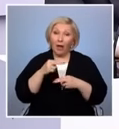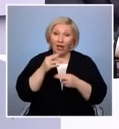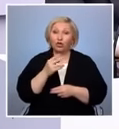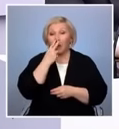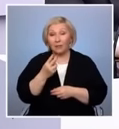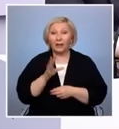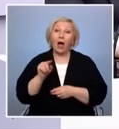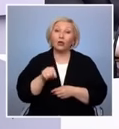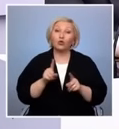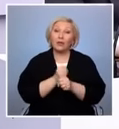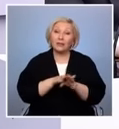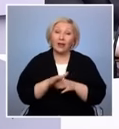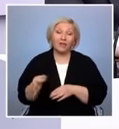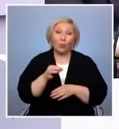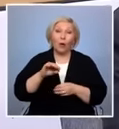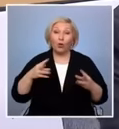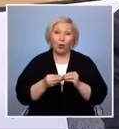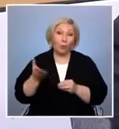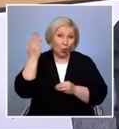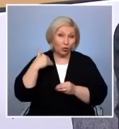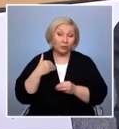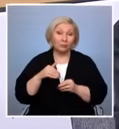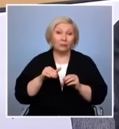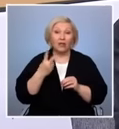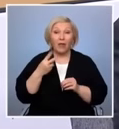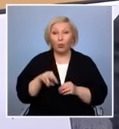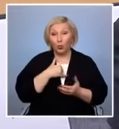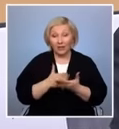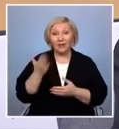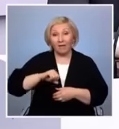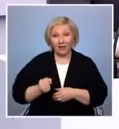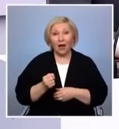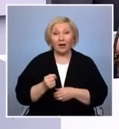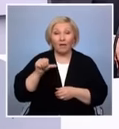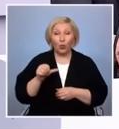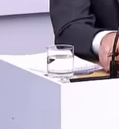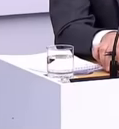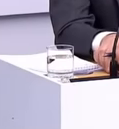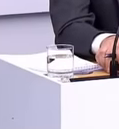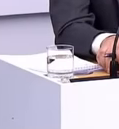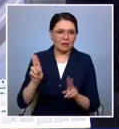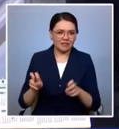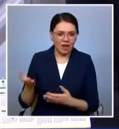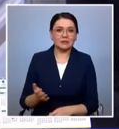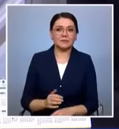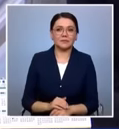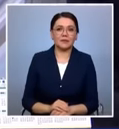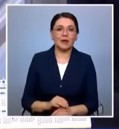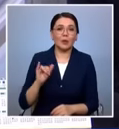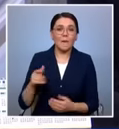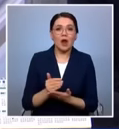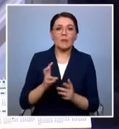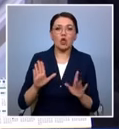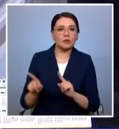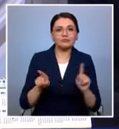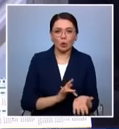цитаты. Ну, в итоге обращение Хабирова к Путину с этим цирком. Хабиров теперь надеется, что денег на реконструкцию,